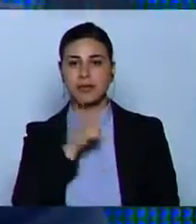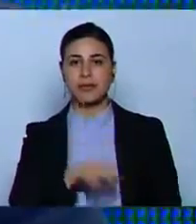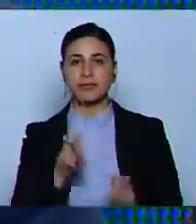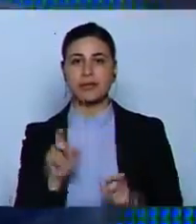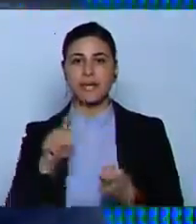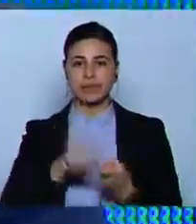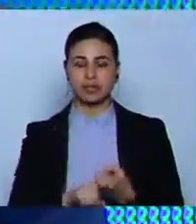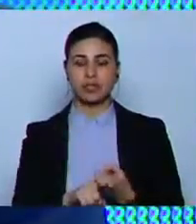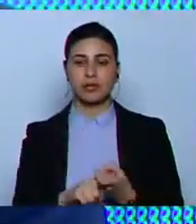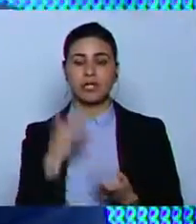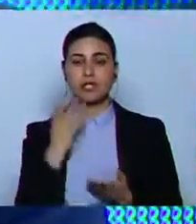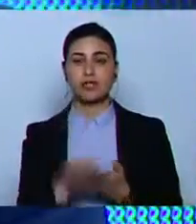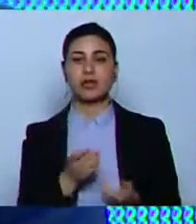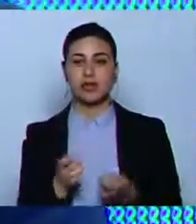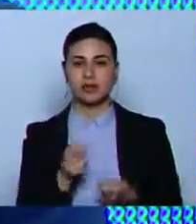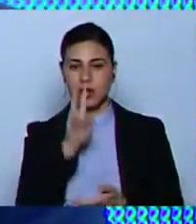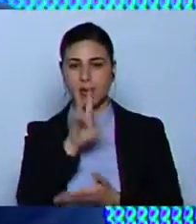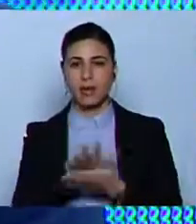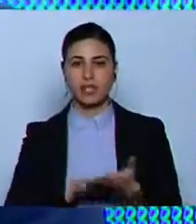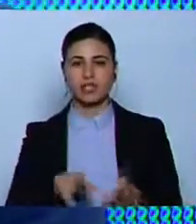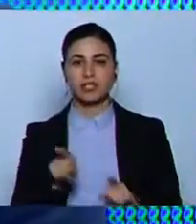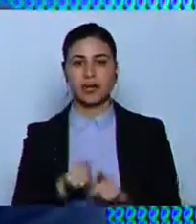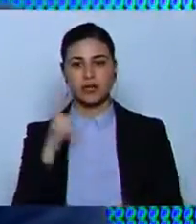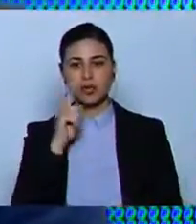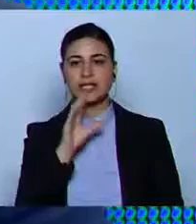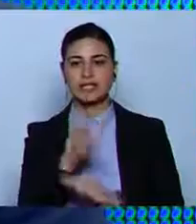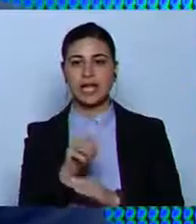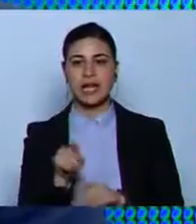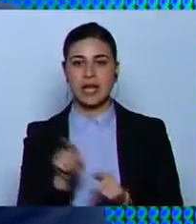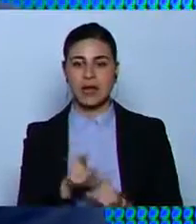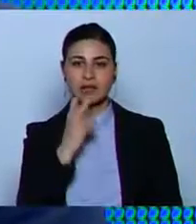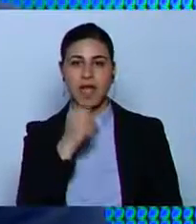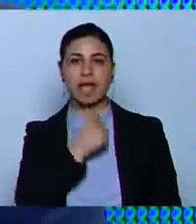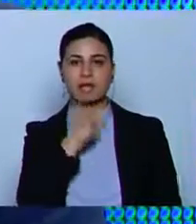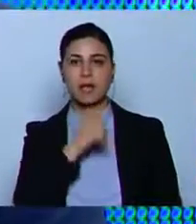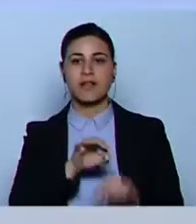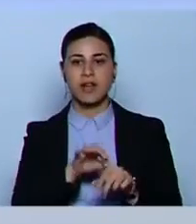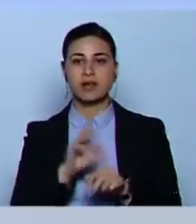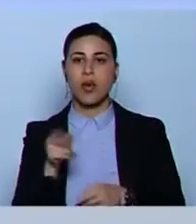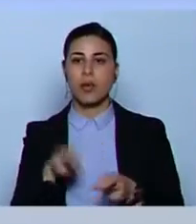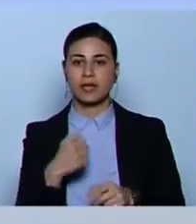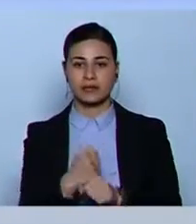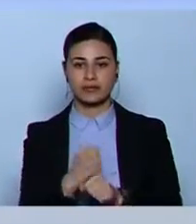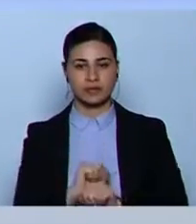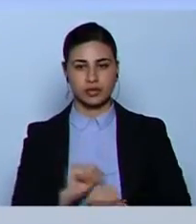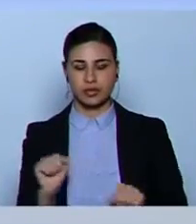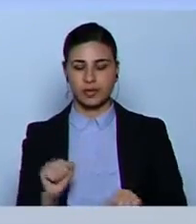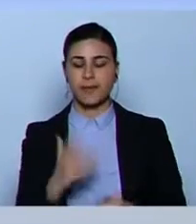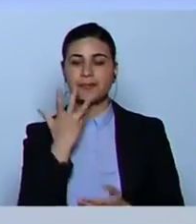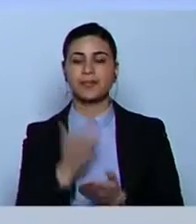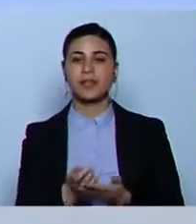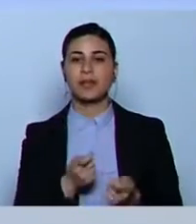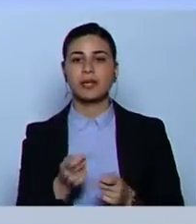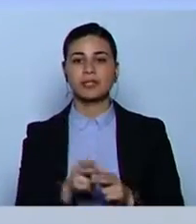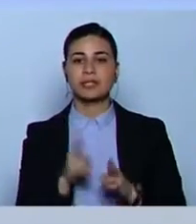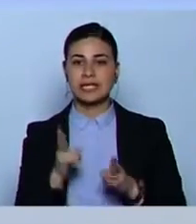თვითმმართველობასთან დაკავშირებით. ხო, თვითმმართველობა მაპატიე და პავლოვის ძაღლი არ არის, მუდმივად ექსპერიმენტებს ვატარებდეთ და ოპერაციებს ვახორციელებდეთ. თვითმმართველობა ის